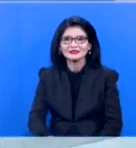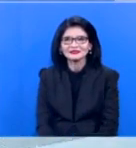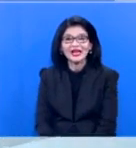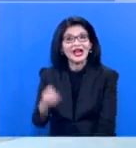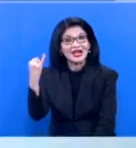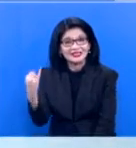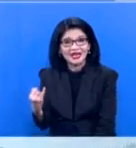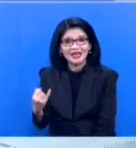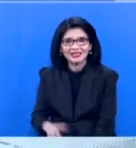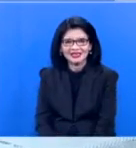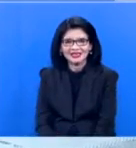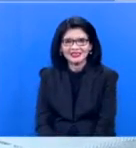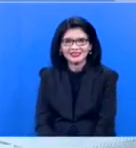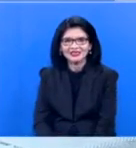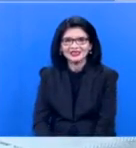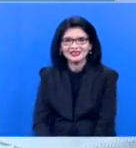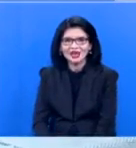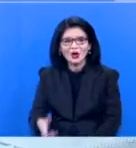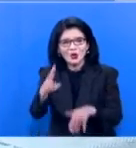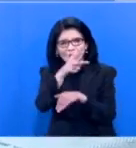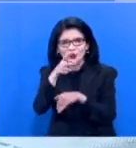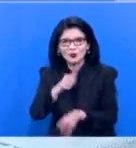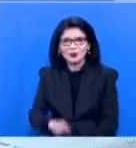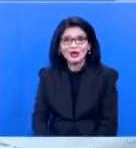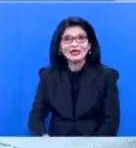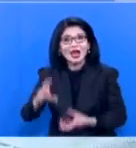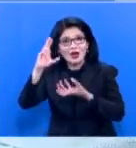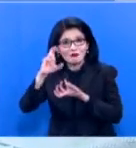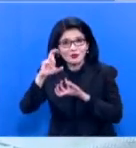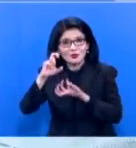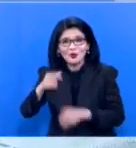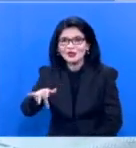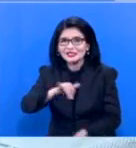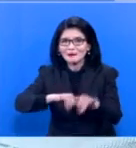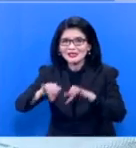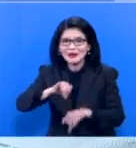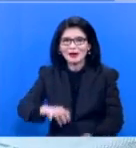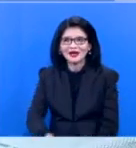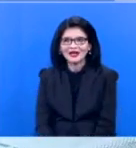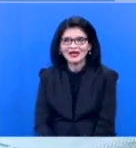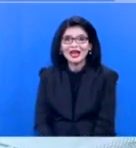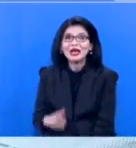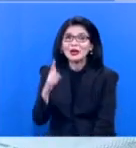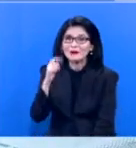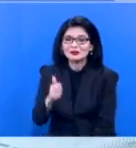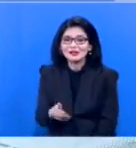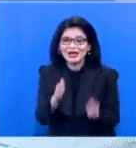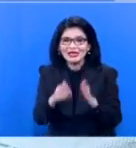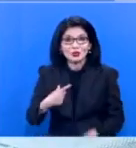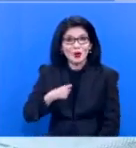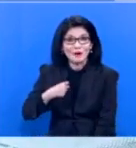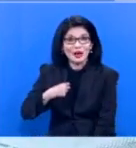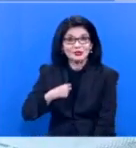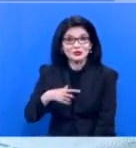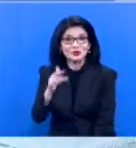Terakhir, abadikan momen silaturahmi virtual Anda dengan sesi foto bersama. Biar lebih keren, sebaiknya diatur dress code.